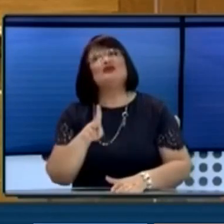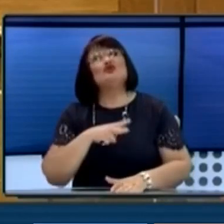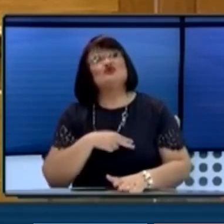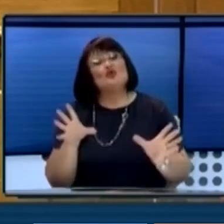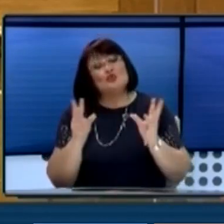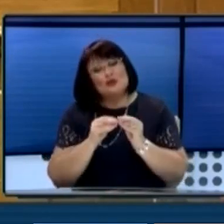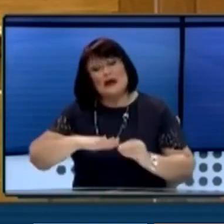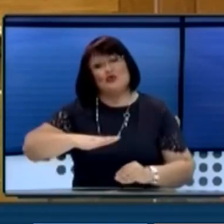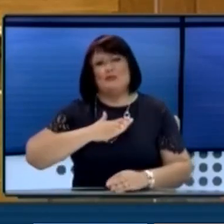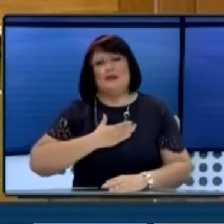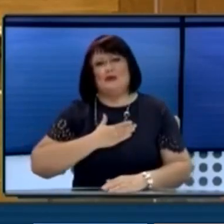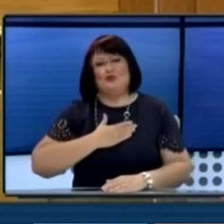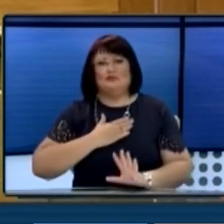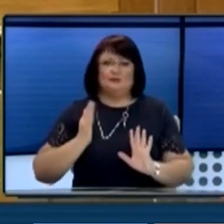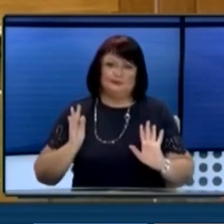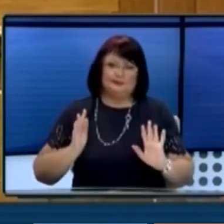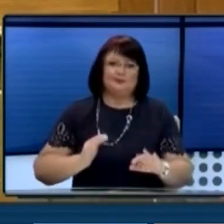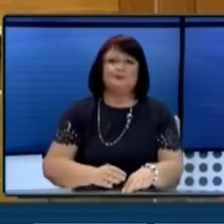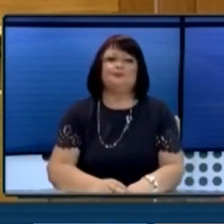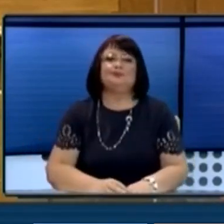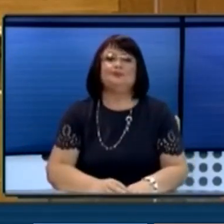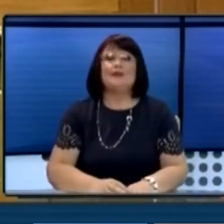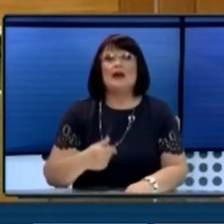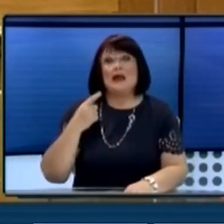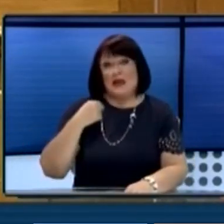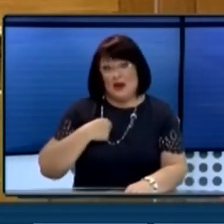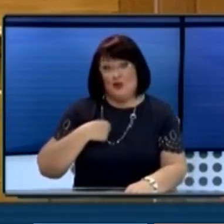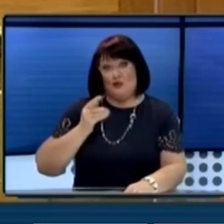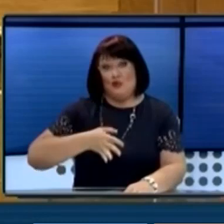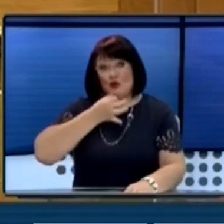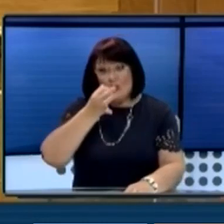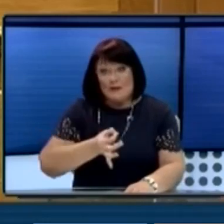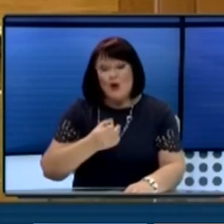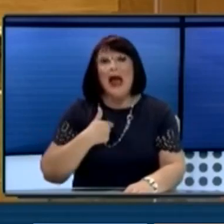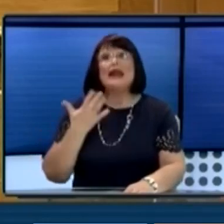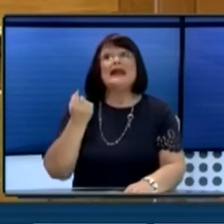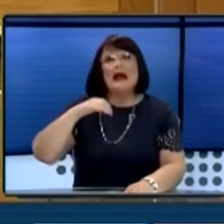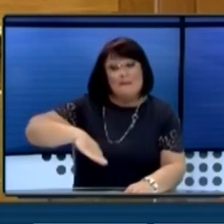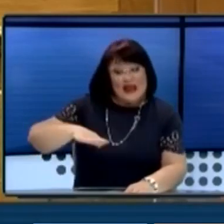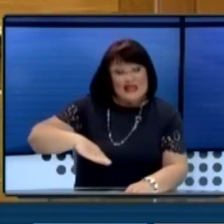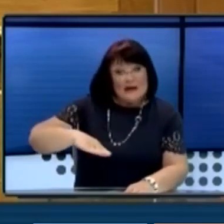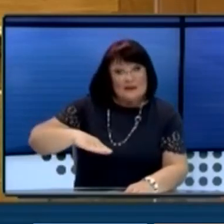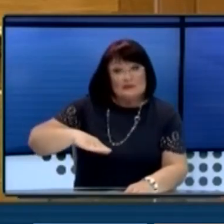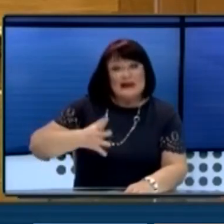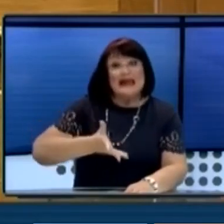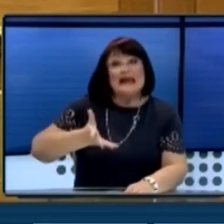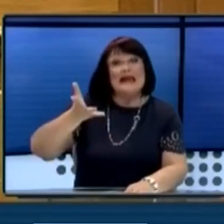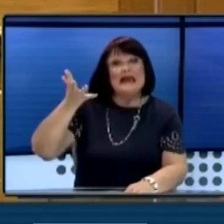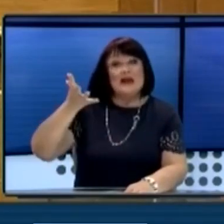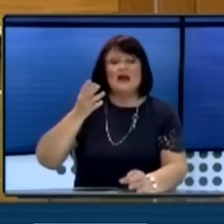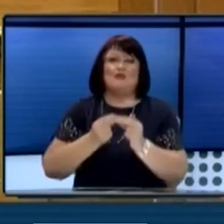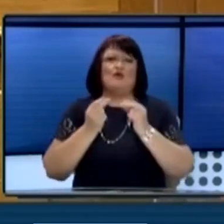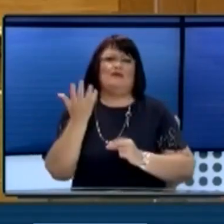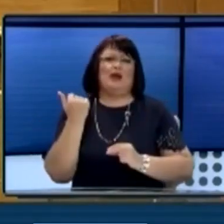σωστό για την ίδια και για το παιδί. Αυτό που εγώ μπορώ να σας πω είναι ότι αν εγώ είχα παιδί σε αυτή την ηλικία, δεν θα είχα